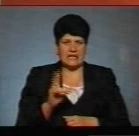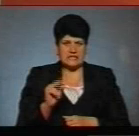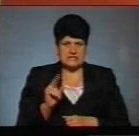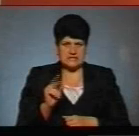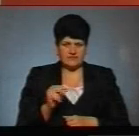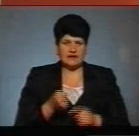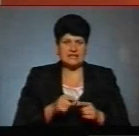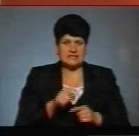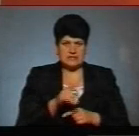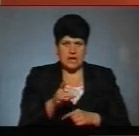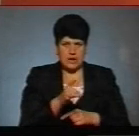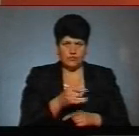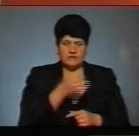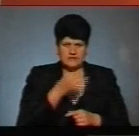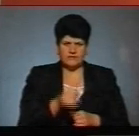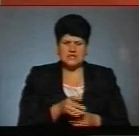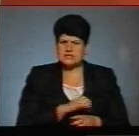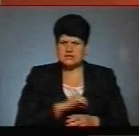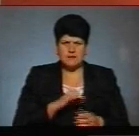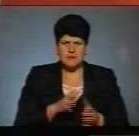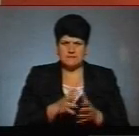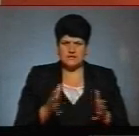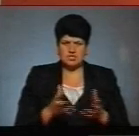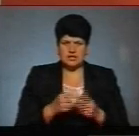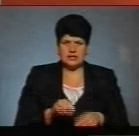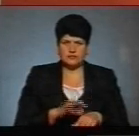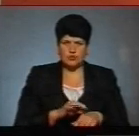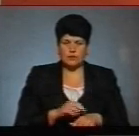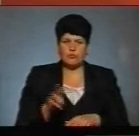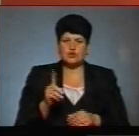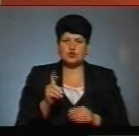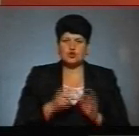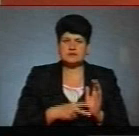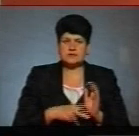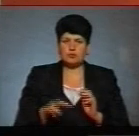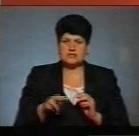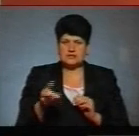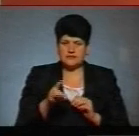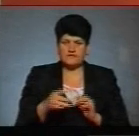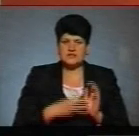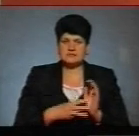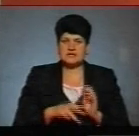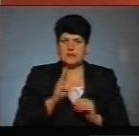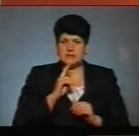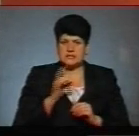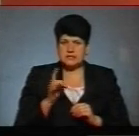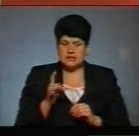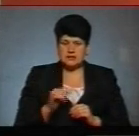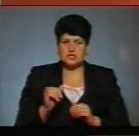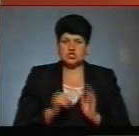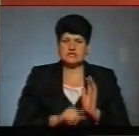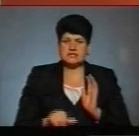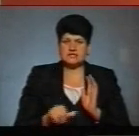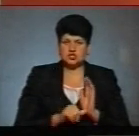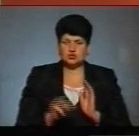якраз ці райони, які ви назвали, в них найбільша кількість хворих – 170 Монастирський район, 80 Кременецький район,